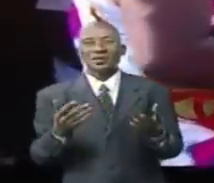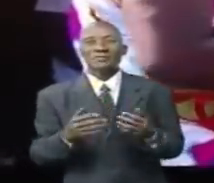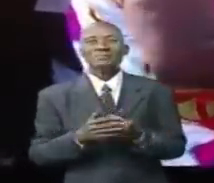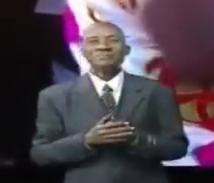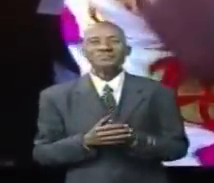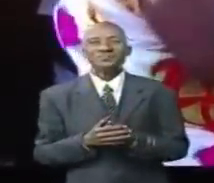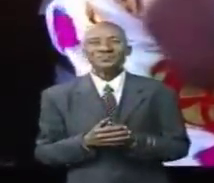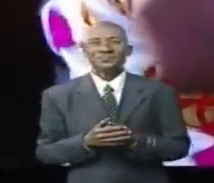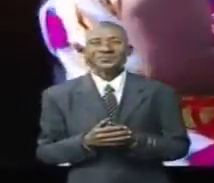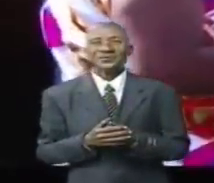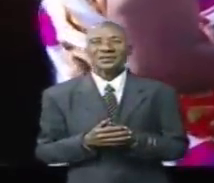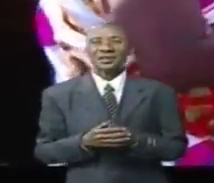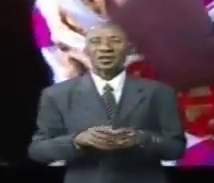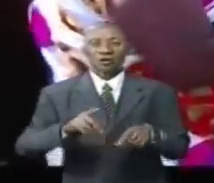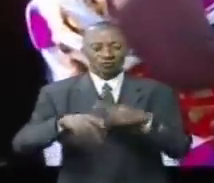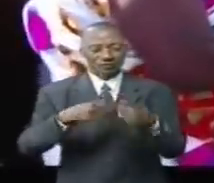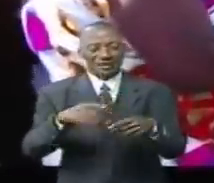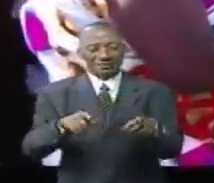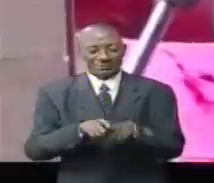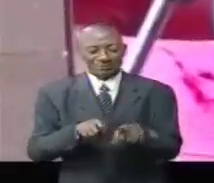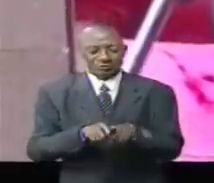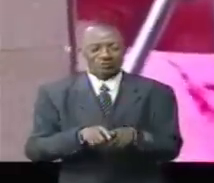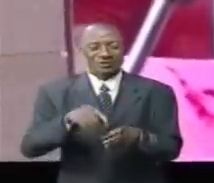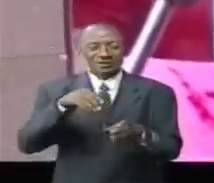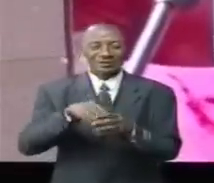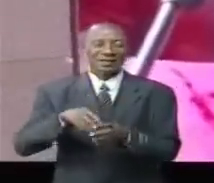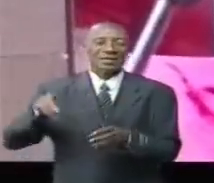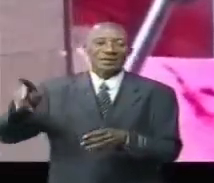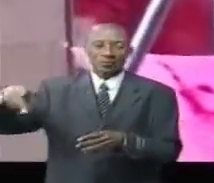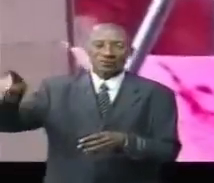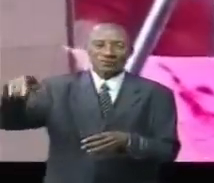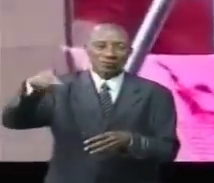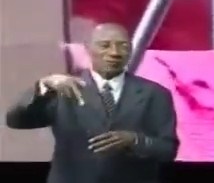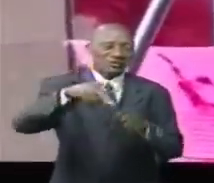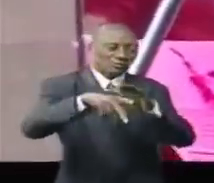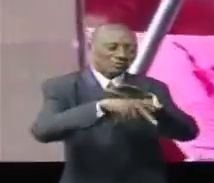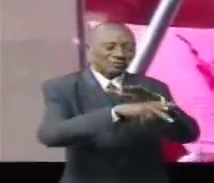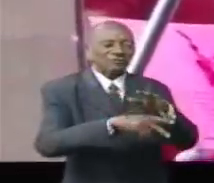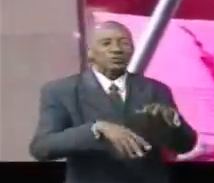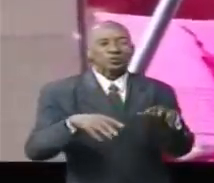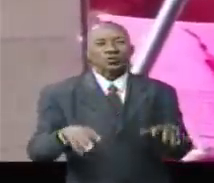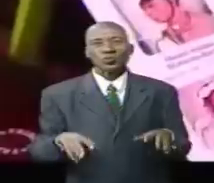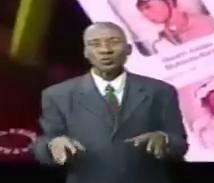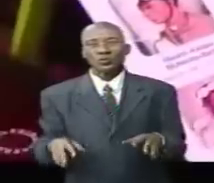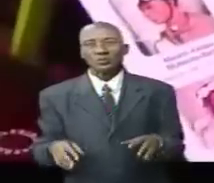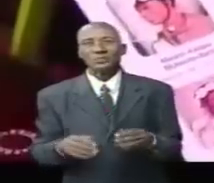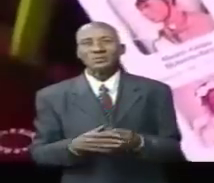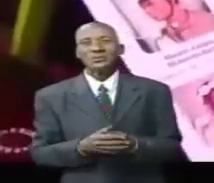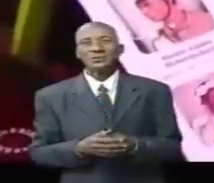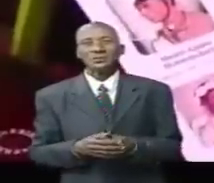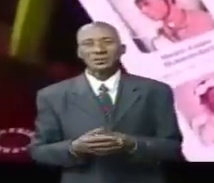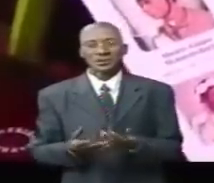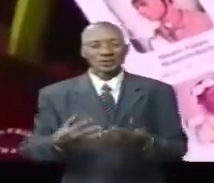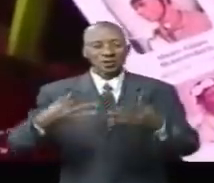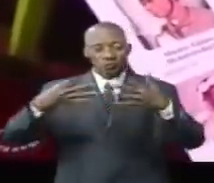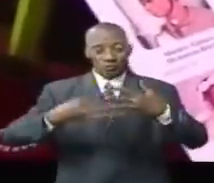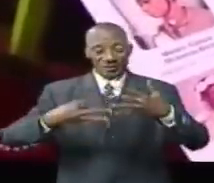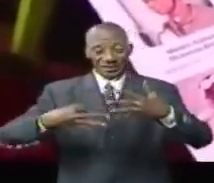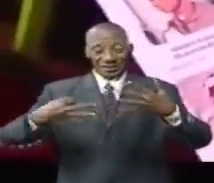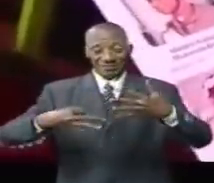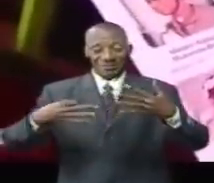toutes les provinces de la République démocratique du Congo. Rappelons que le royaume de Baeke est à son 8e chef coutumier